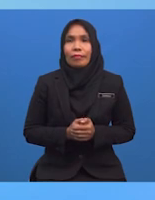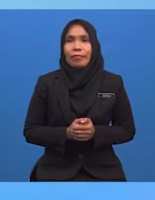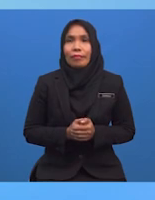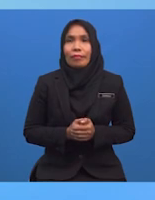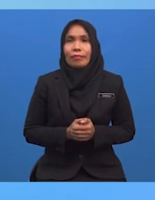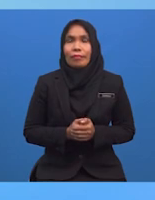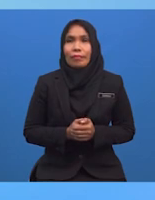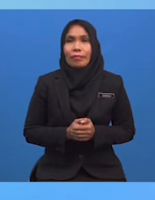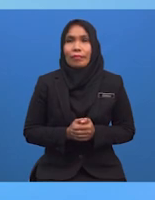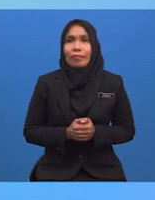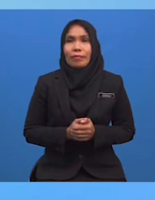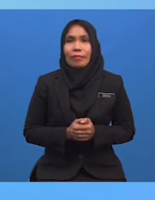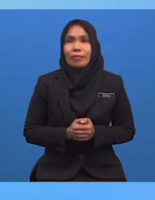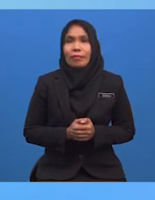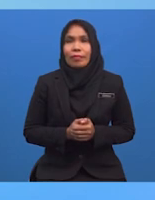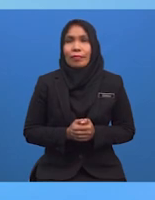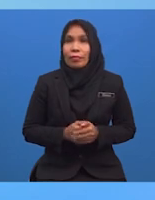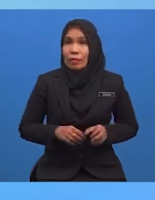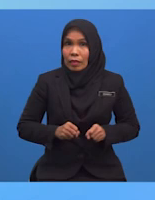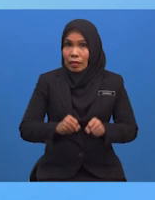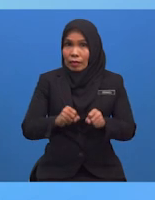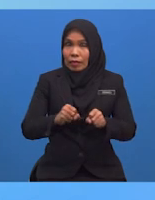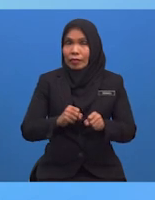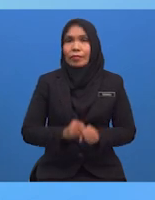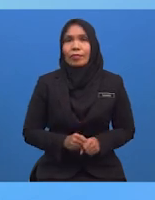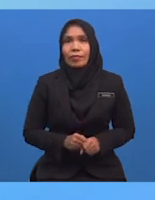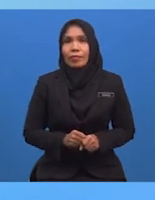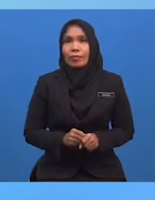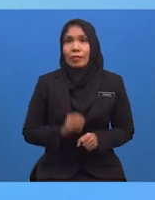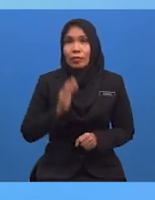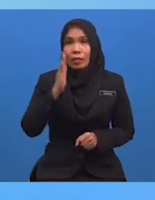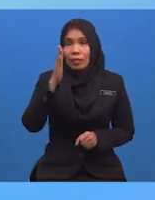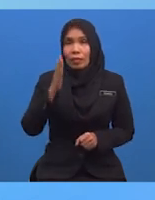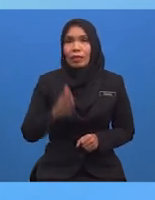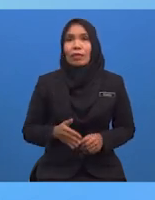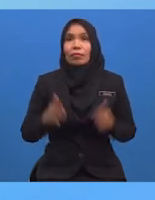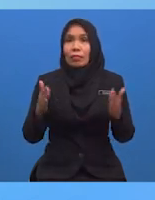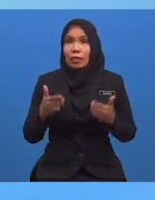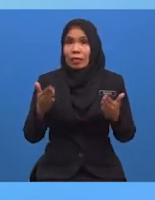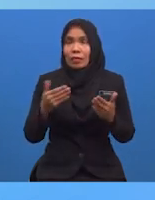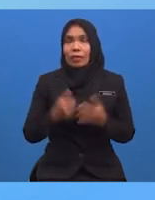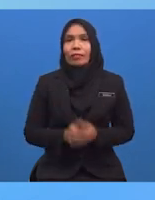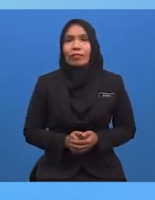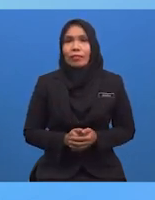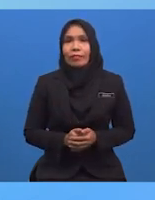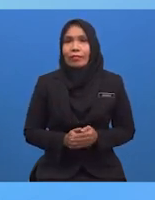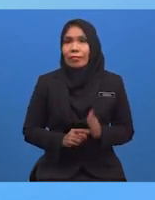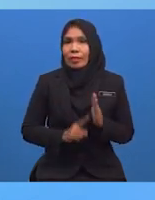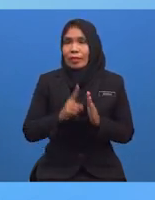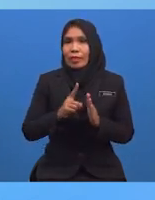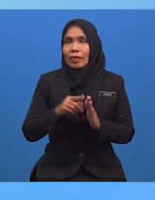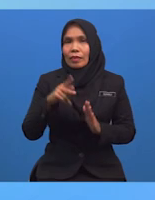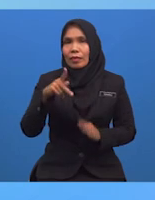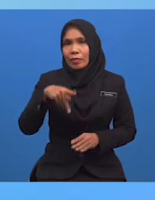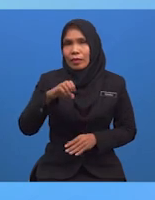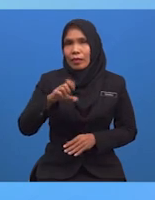Tetapi jika inflasi sederhana, ini akan galakkan tingkat pelaburan kerana firma akan